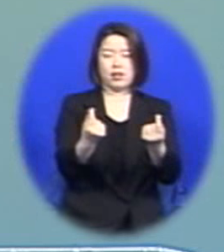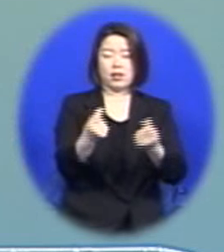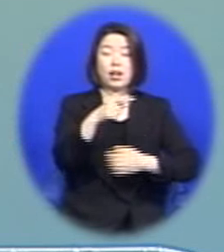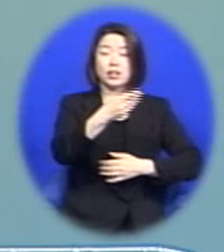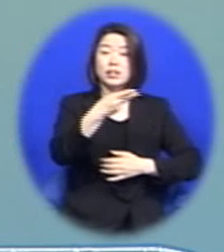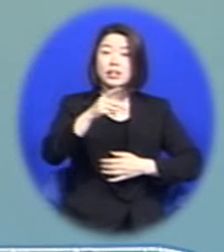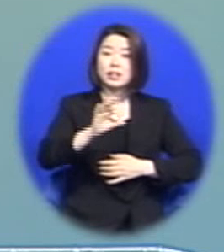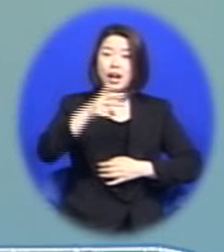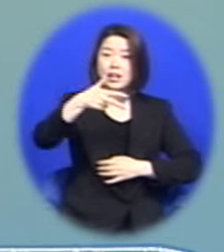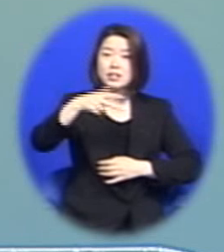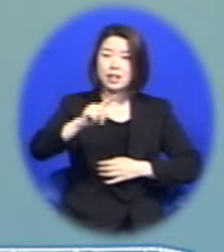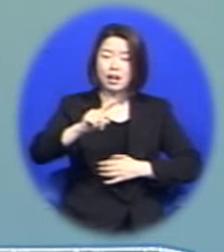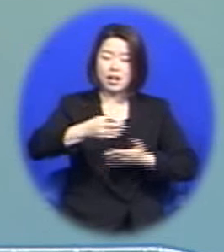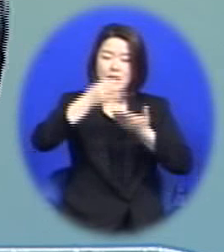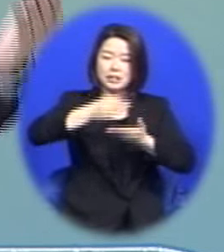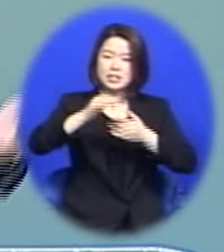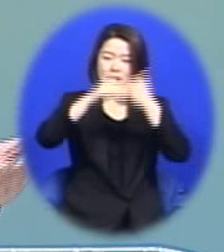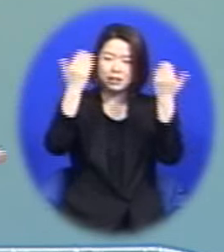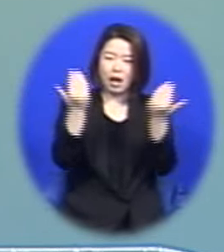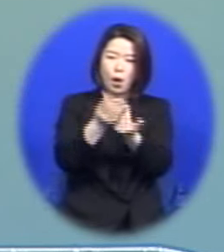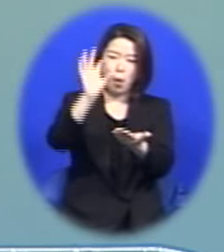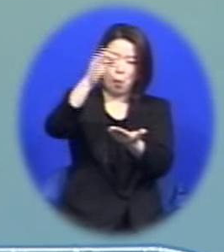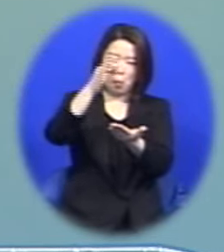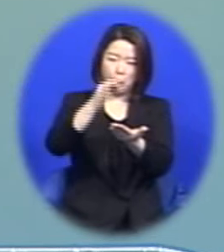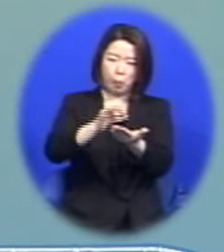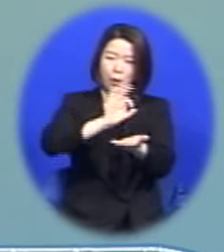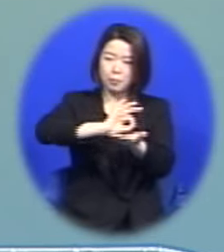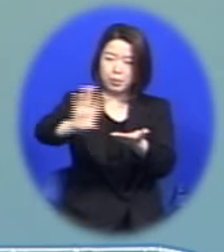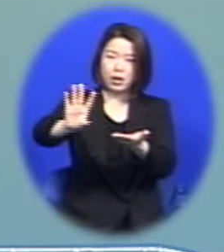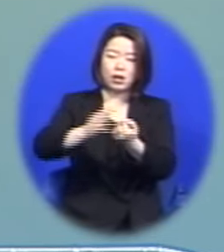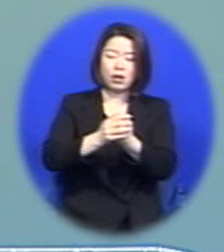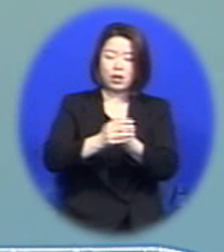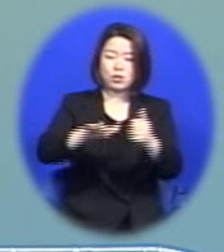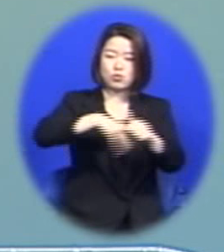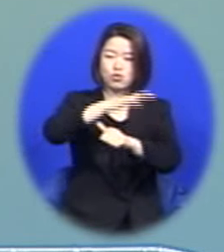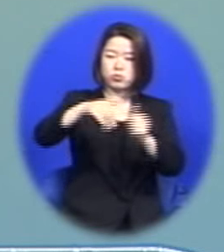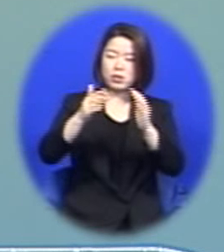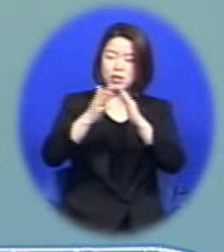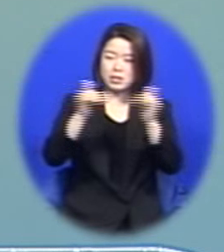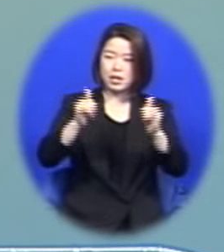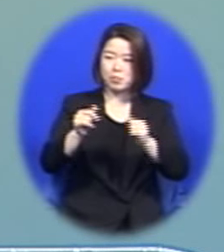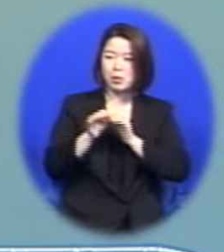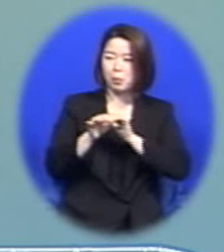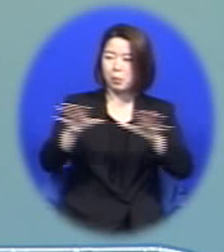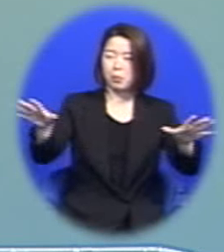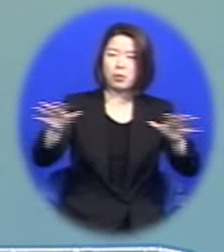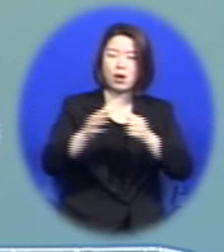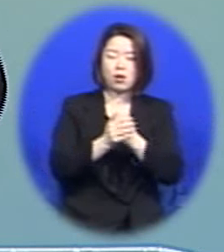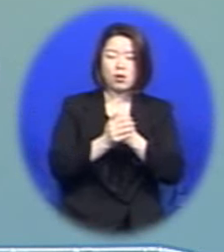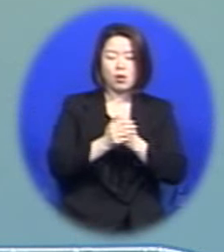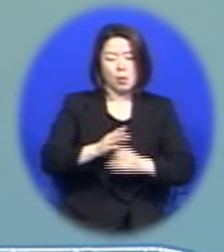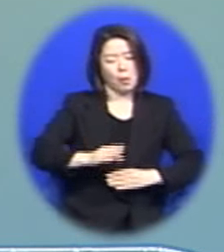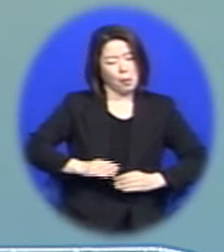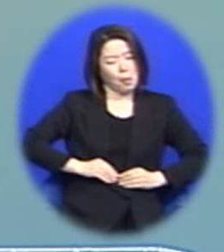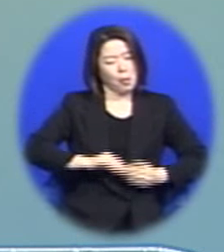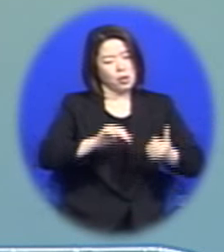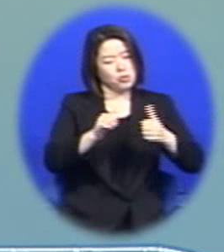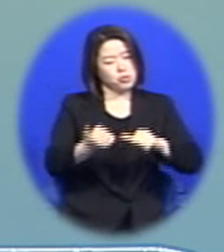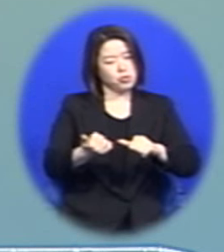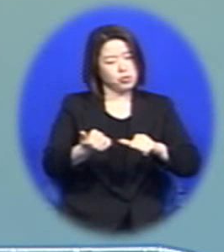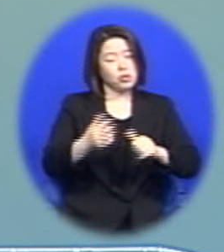잃어버리고 주위에 있던 사람 다 떠나고 심지어 굶어죽을 지경이 되었을 때 그가 집을